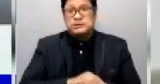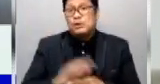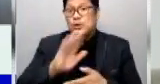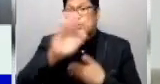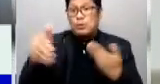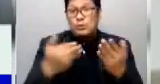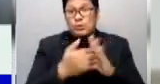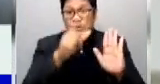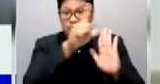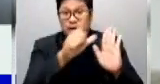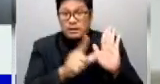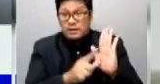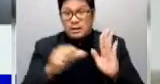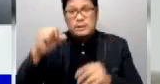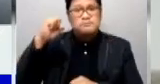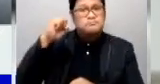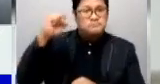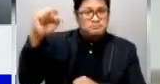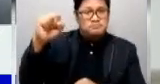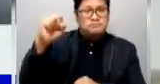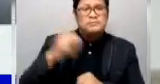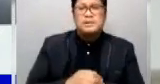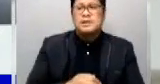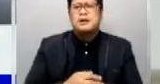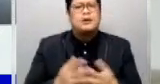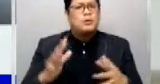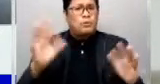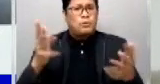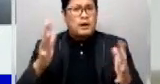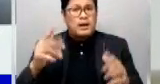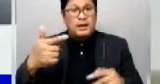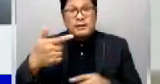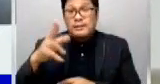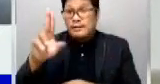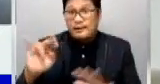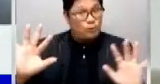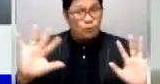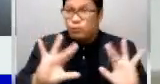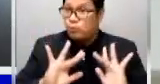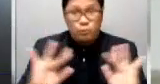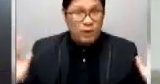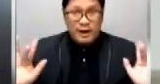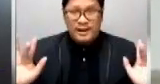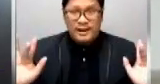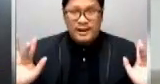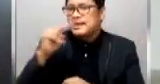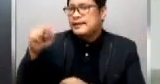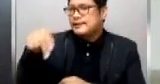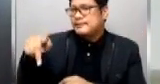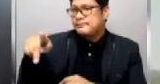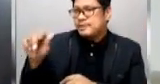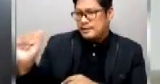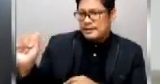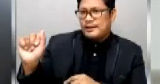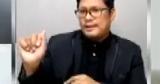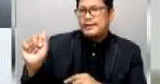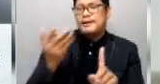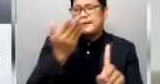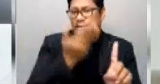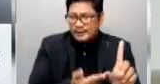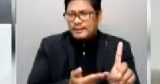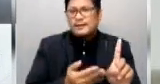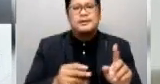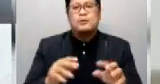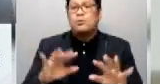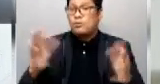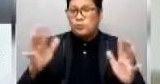activists. They are unarmed, hindi po sila mga NPA, hindi po sila mga armadong